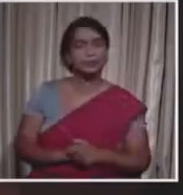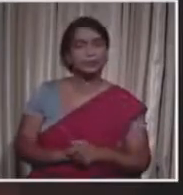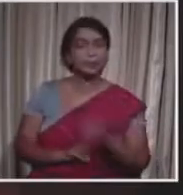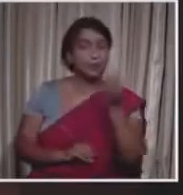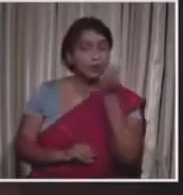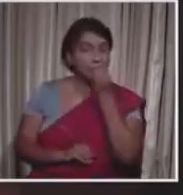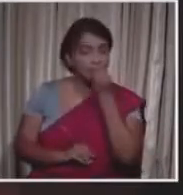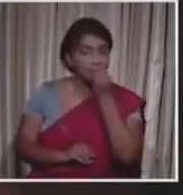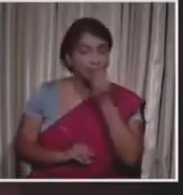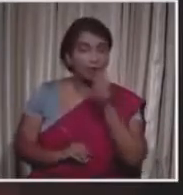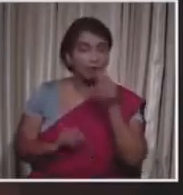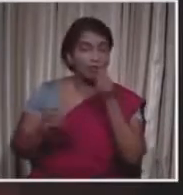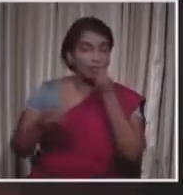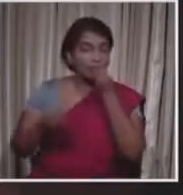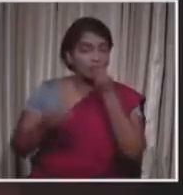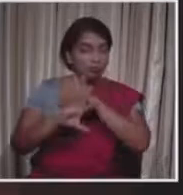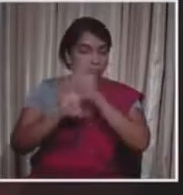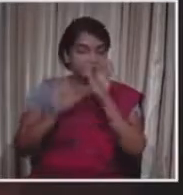ආහාර වේලක අඩංගු විය යුතු